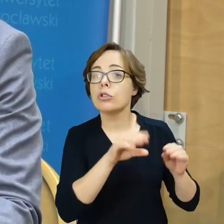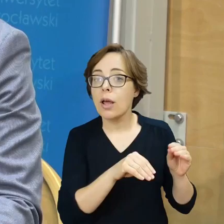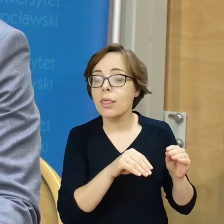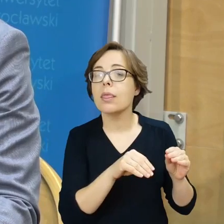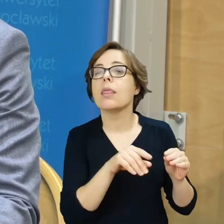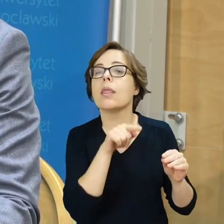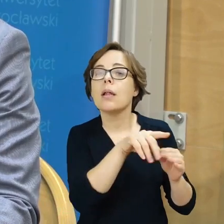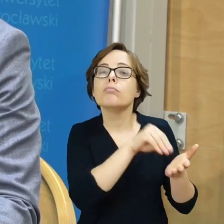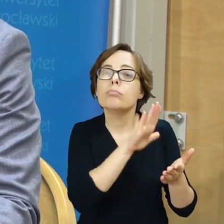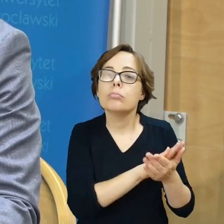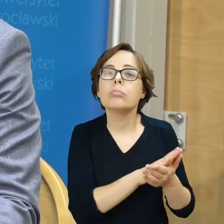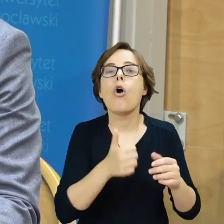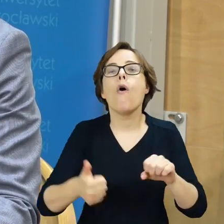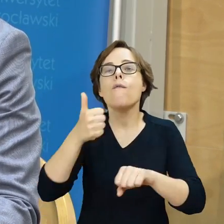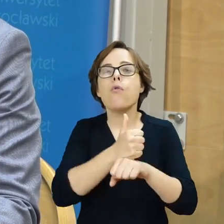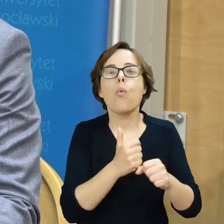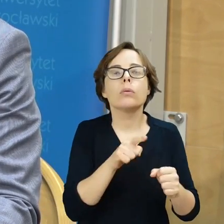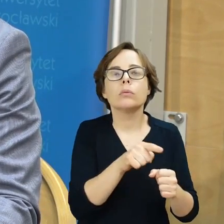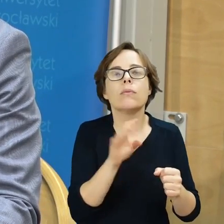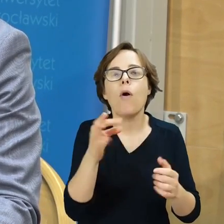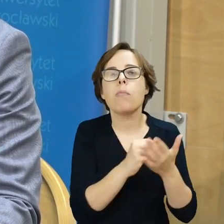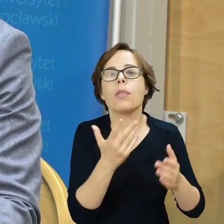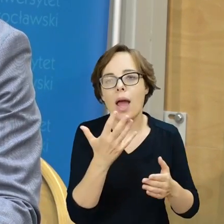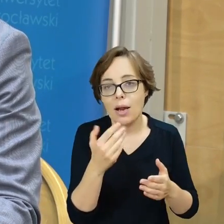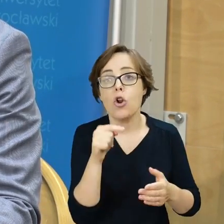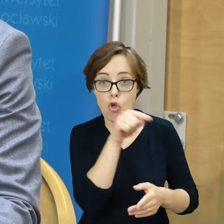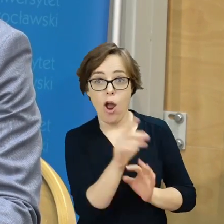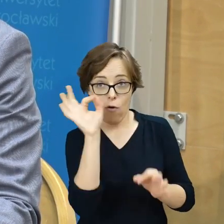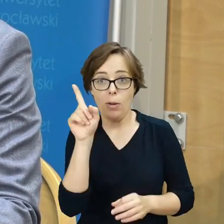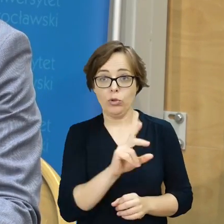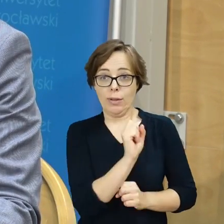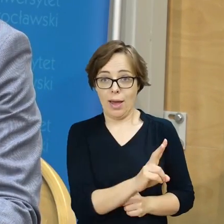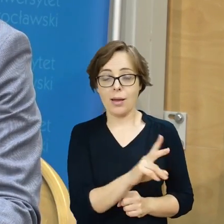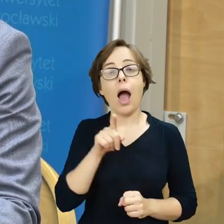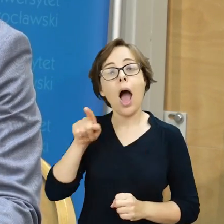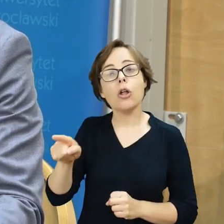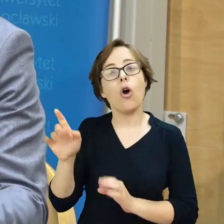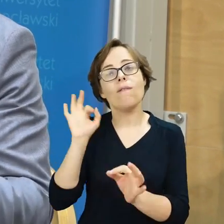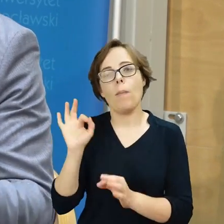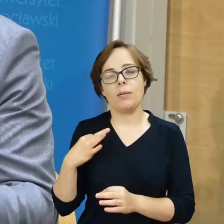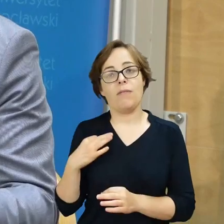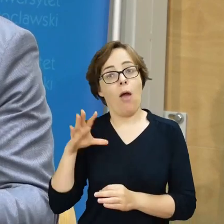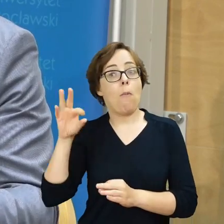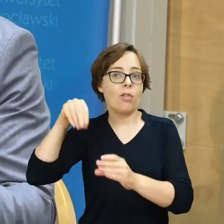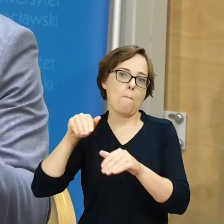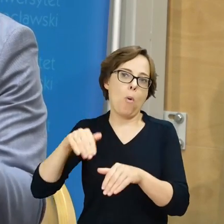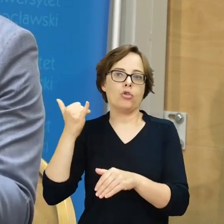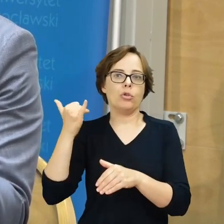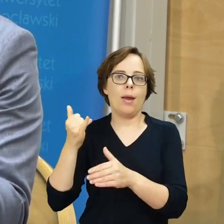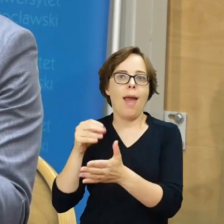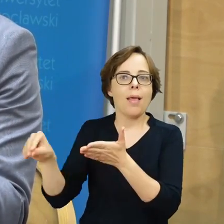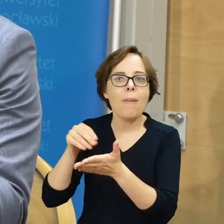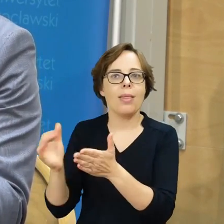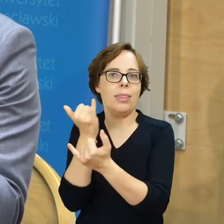zdaniem sędziego, zresztą też tutaj znanego z zakresu dostępu do informacji publicznej specjalisty, a to pierwsze już nie, no bo